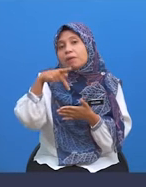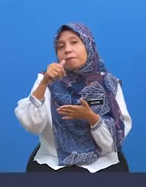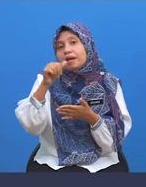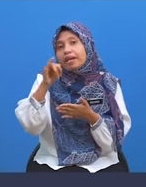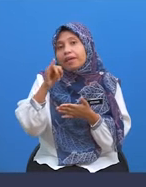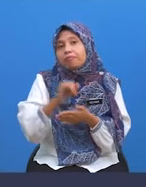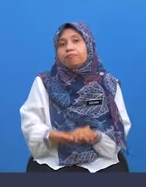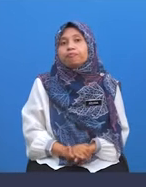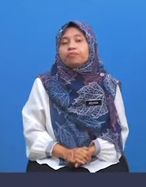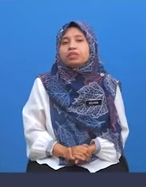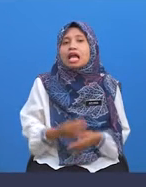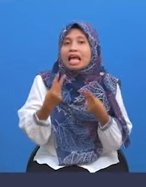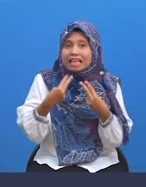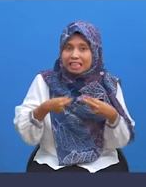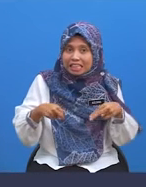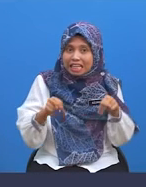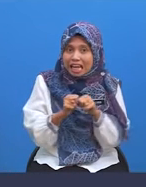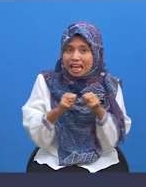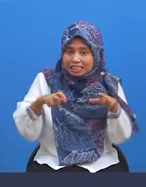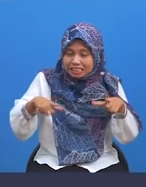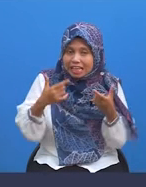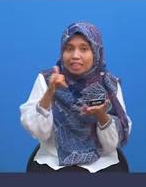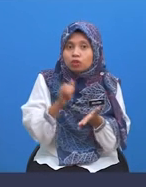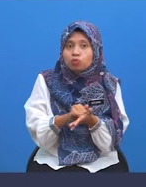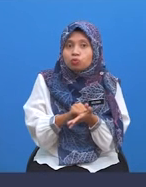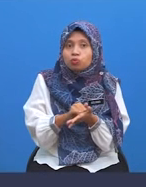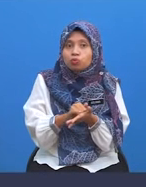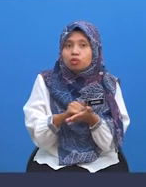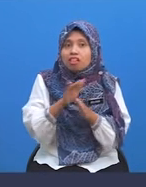Nilai selain daripadanya tidak perlu dilukis.